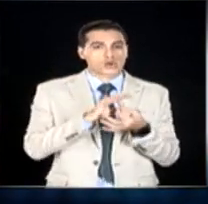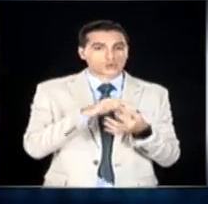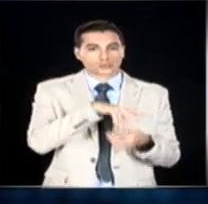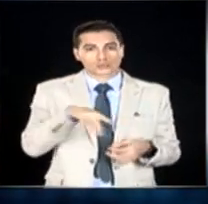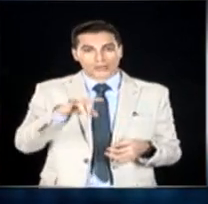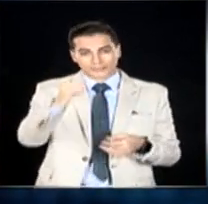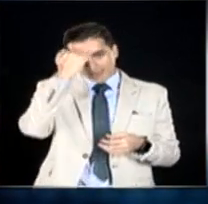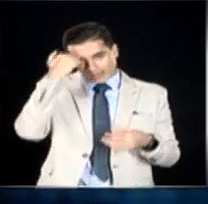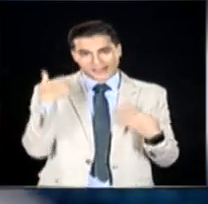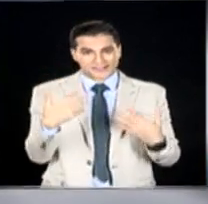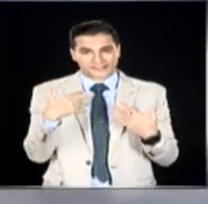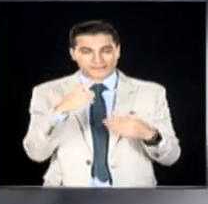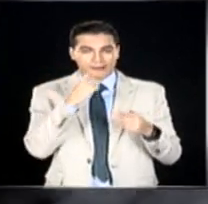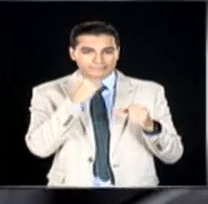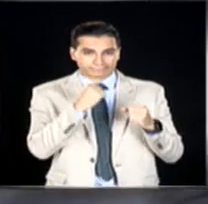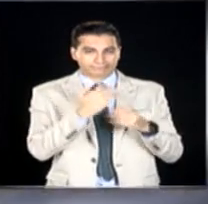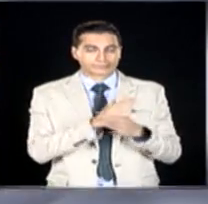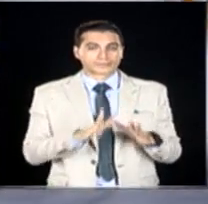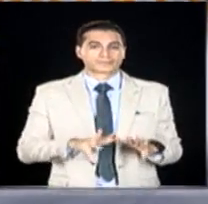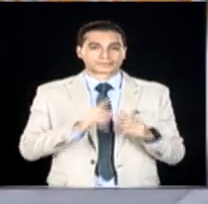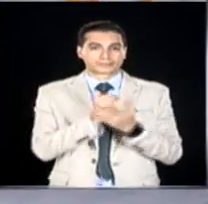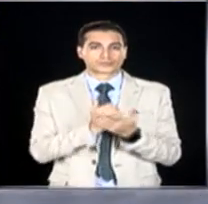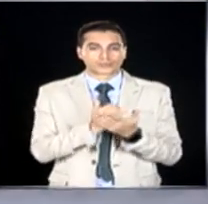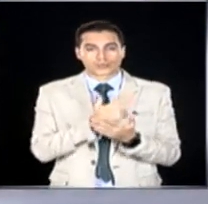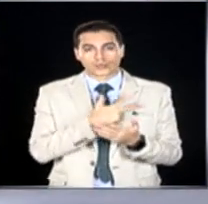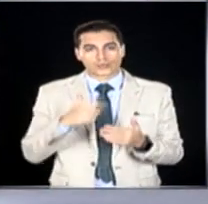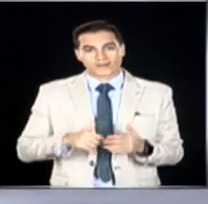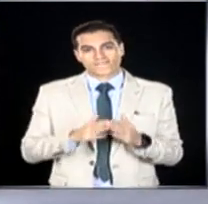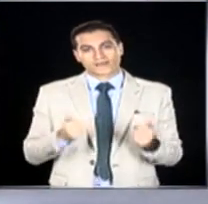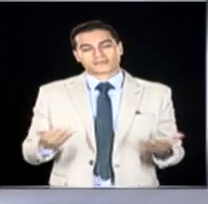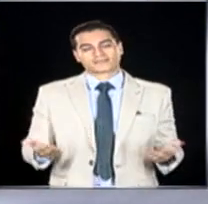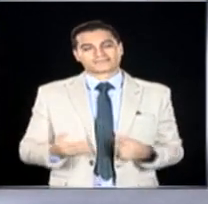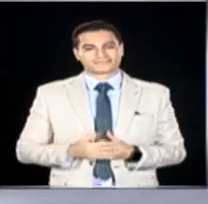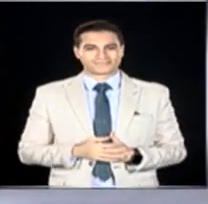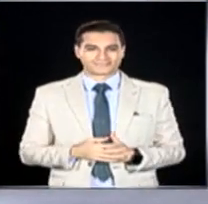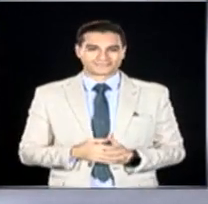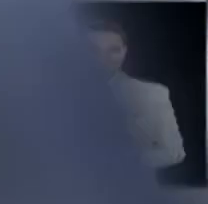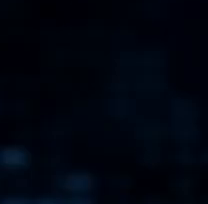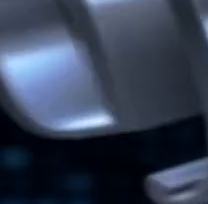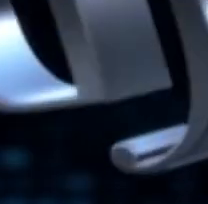2,850,000 جنيه في خزنة البنك الأهلي لتطوير المدارس الحكومية في مصر.